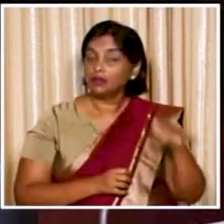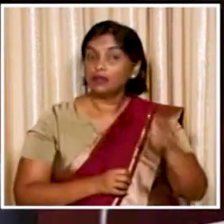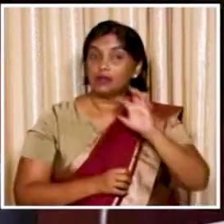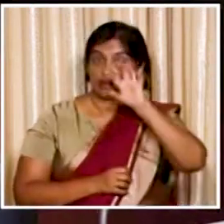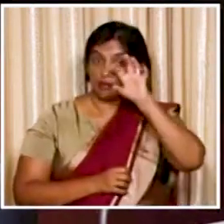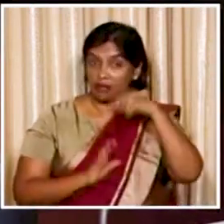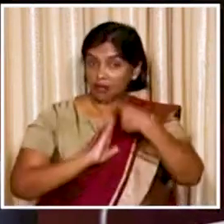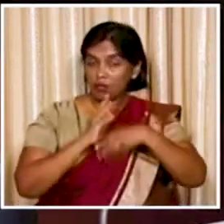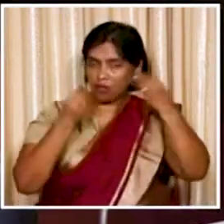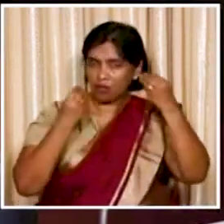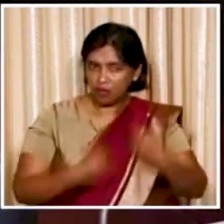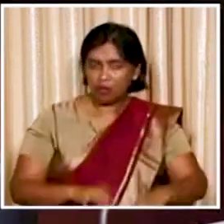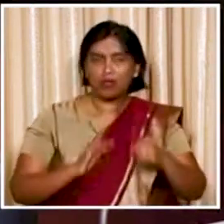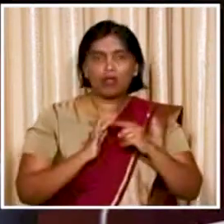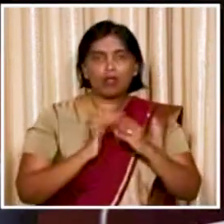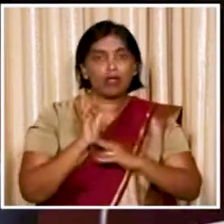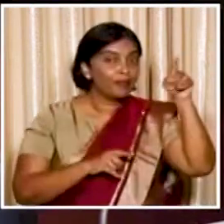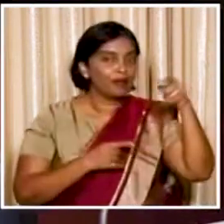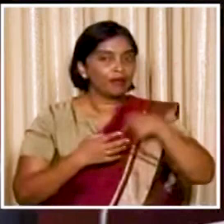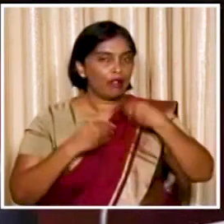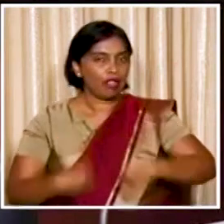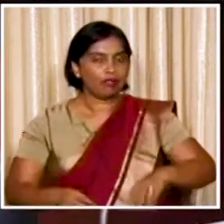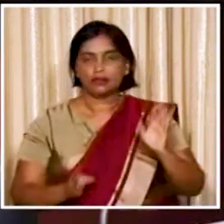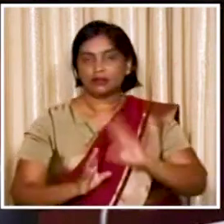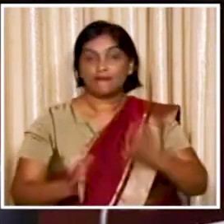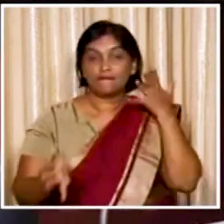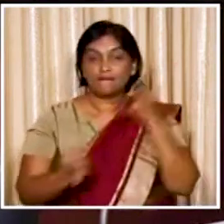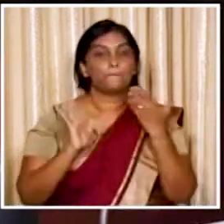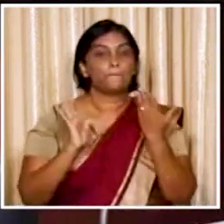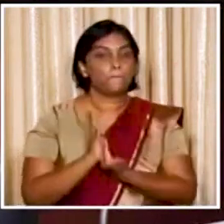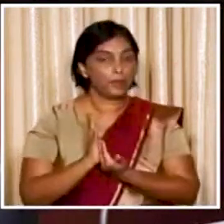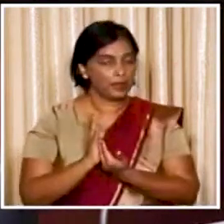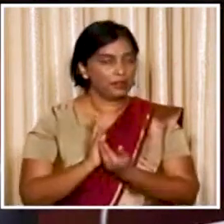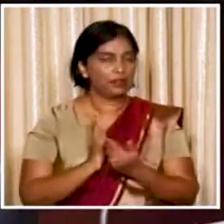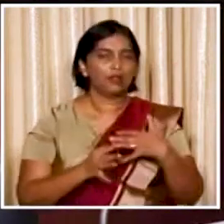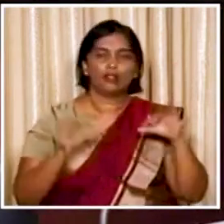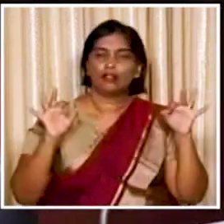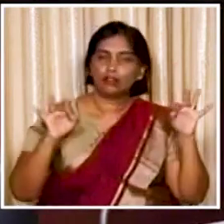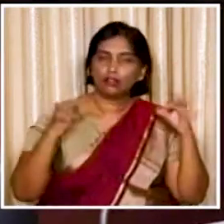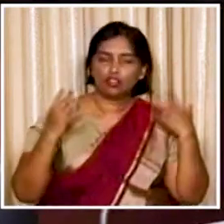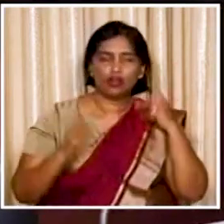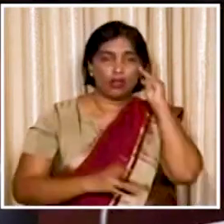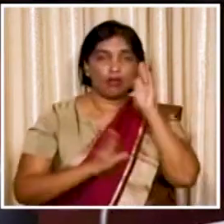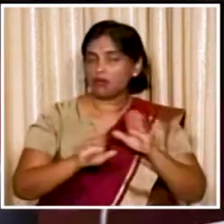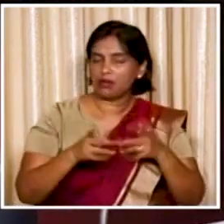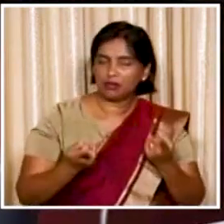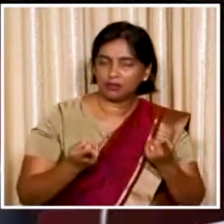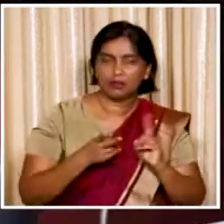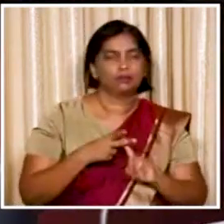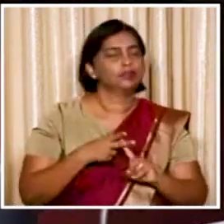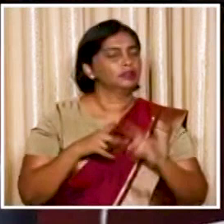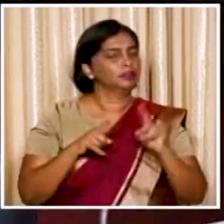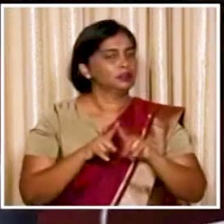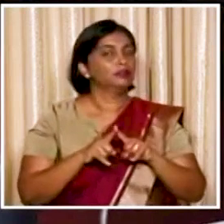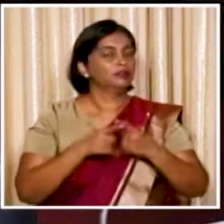මේ තැනට වැටිලා තියෙන්නේ IMF එක නිසා නෙමෙයි, වැරදි ප්‍රතිපත්ති නිසා, දුර්වල කළමනාකාරීත්වය නිසා.